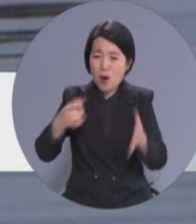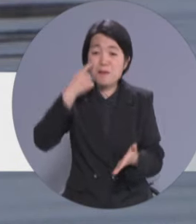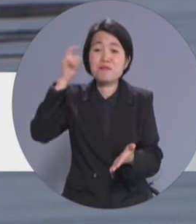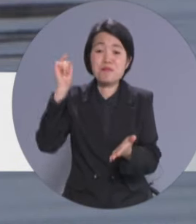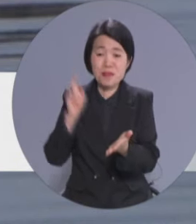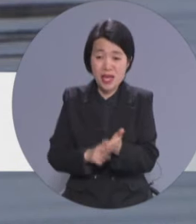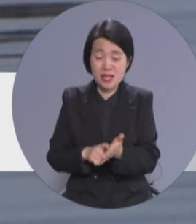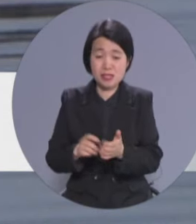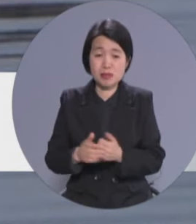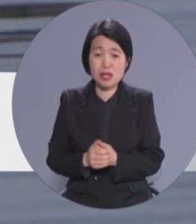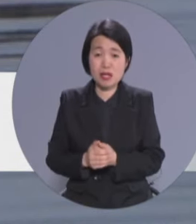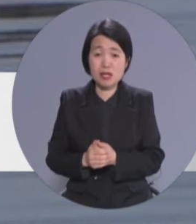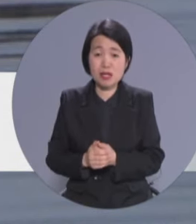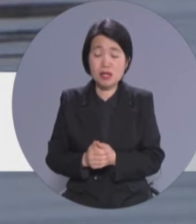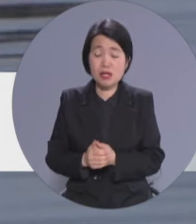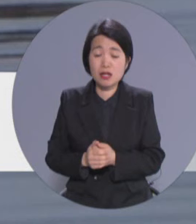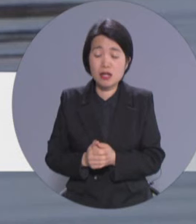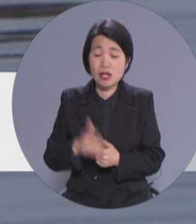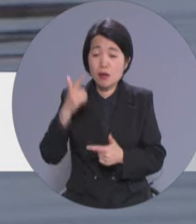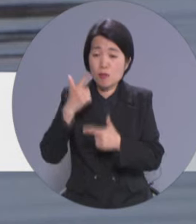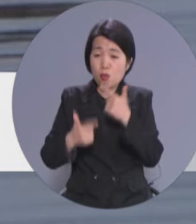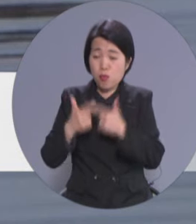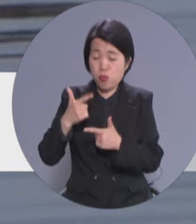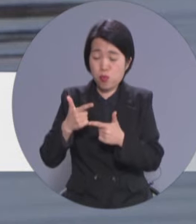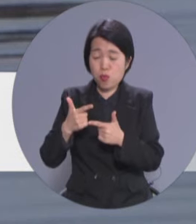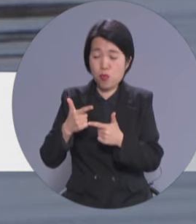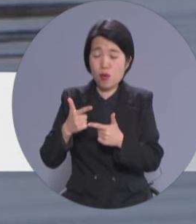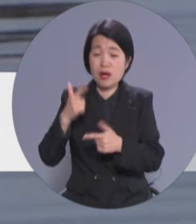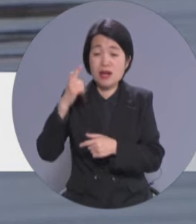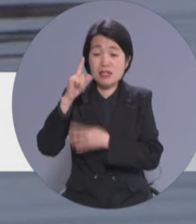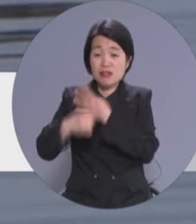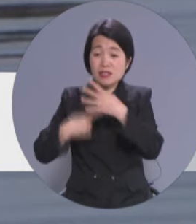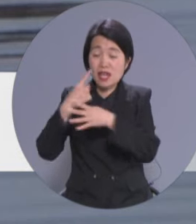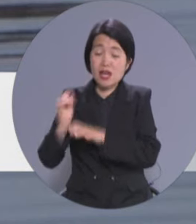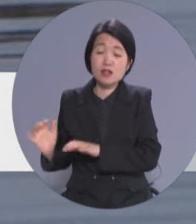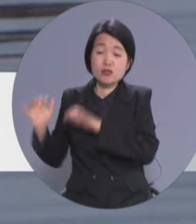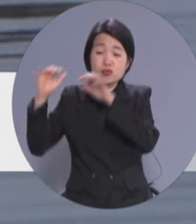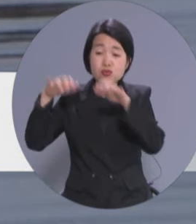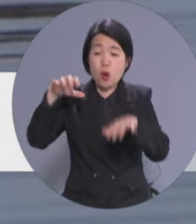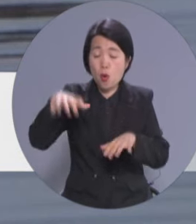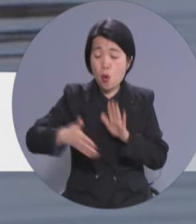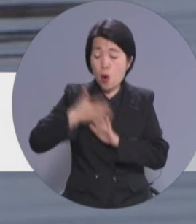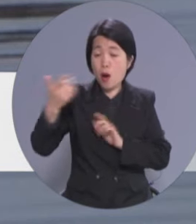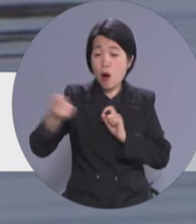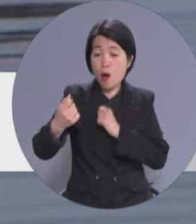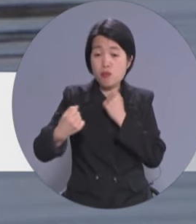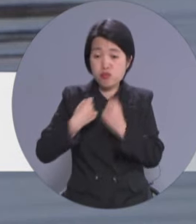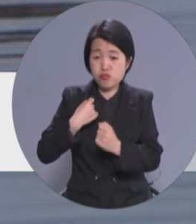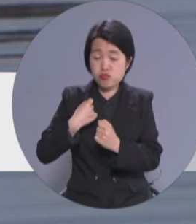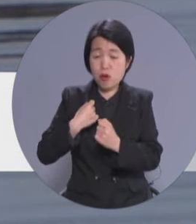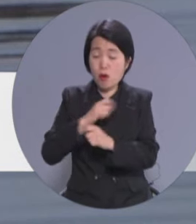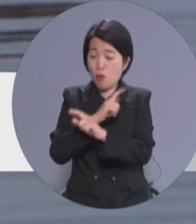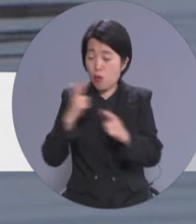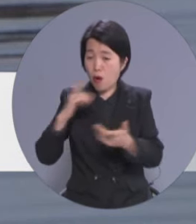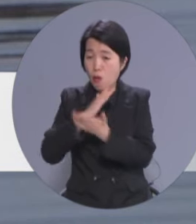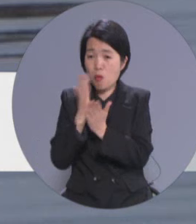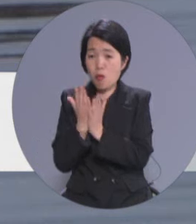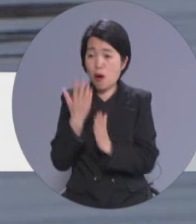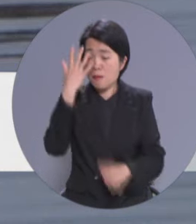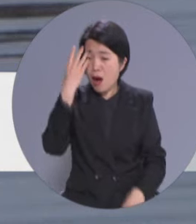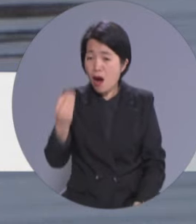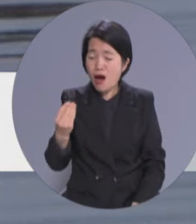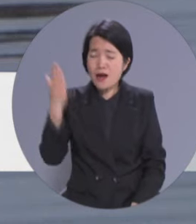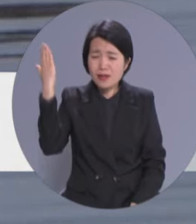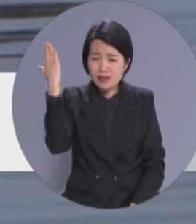드러냈습니다. 남항 철새도래지는 도심 근처에 있는데도 다양한 멸종위기 야생동물이 발견될 만큼 청정한